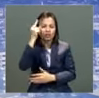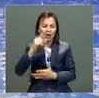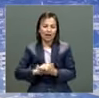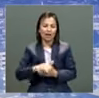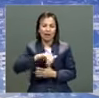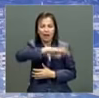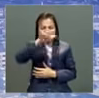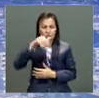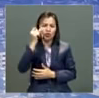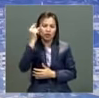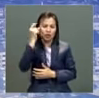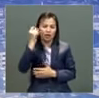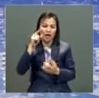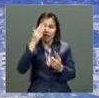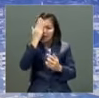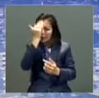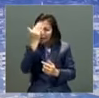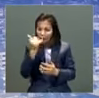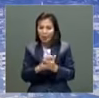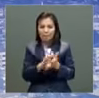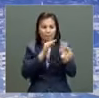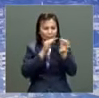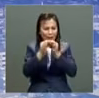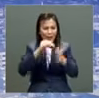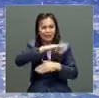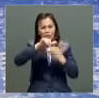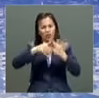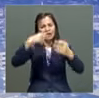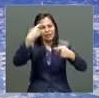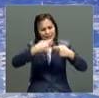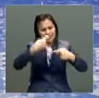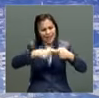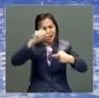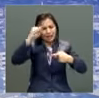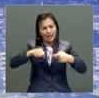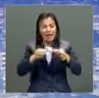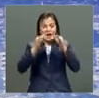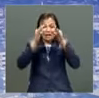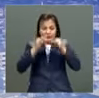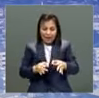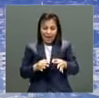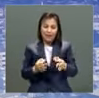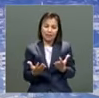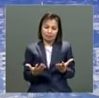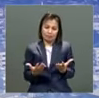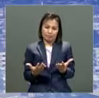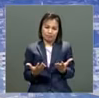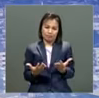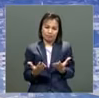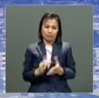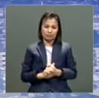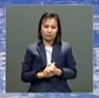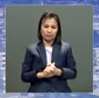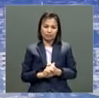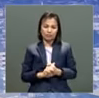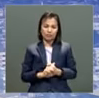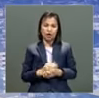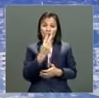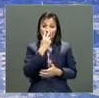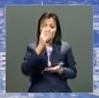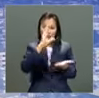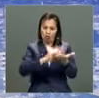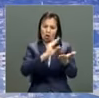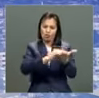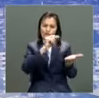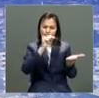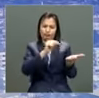นทุกคนนะครับว่าเราอยู่ในช่วงยากลำบากด้วยกันนั้นการตัดสินใจต่างเหล่านี้ขึ้นกับพื้นฐานของชุด